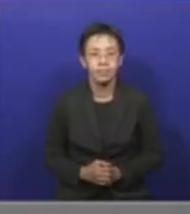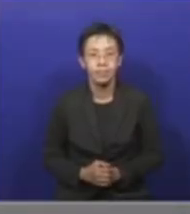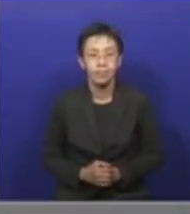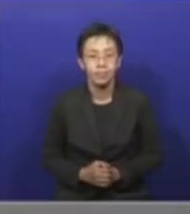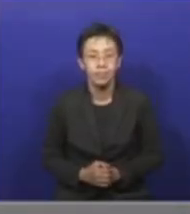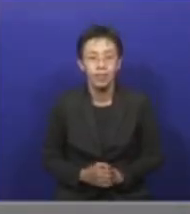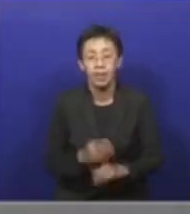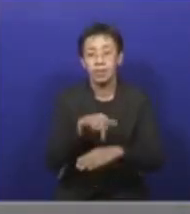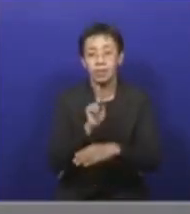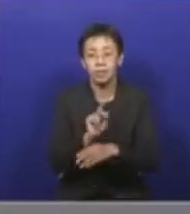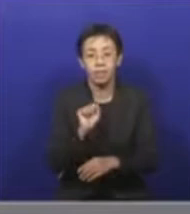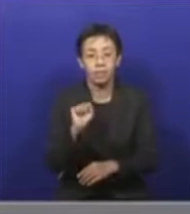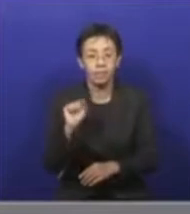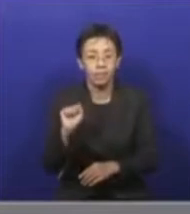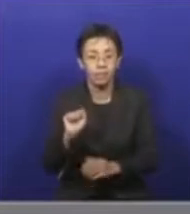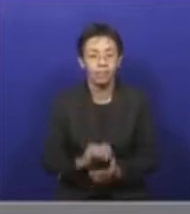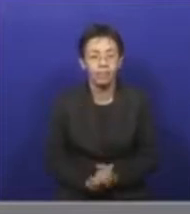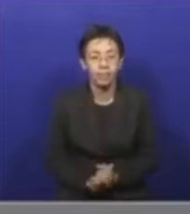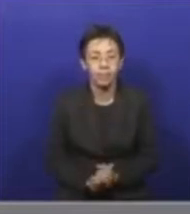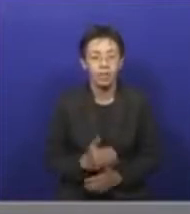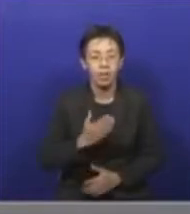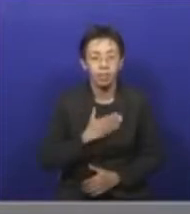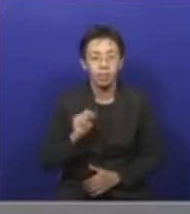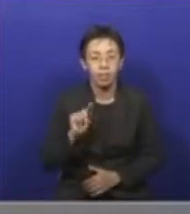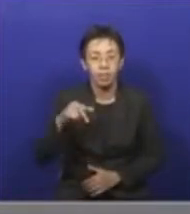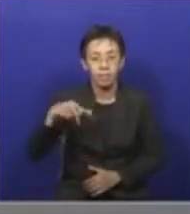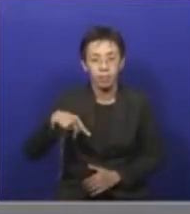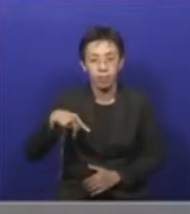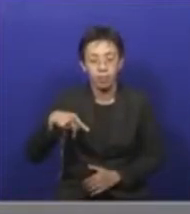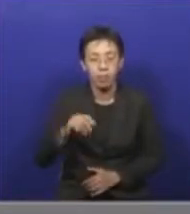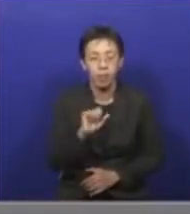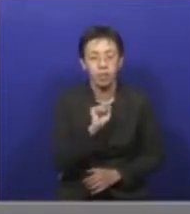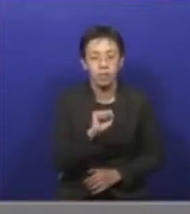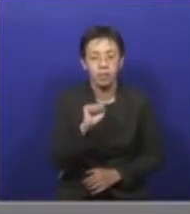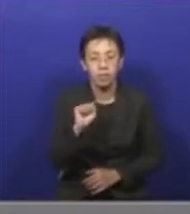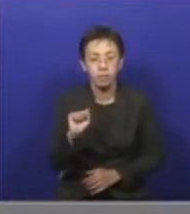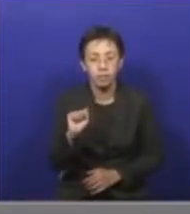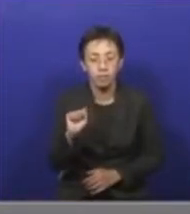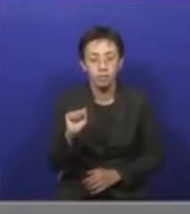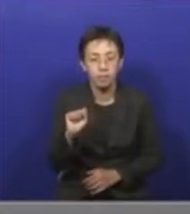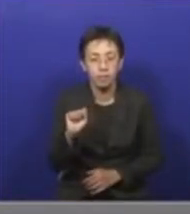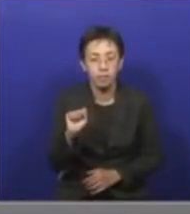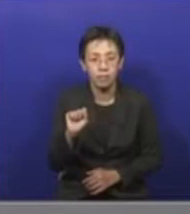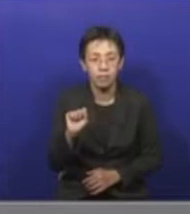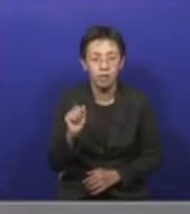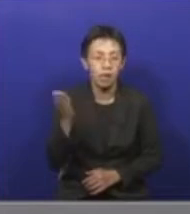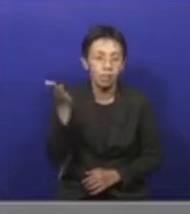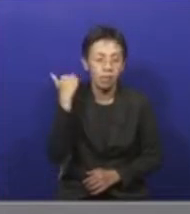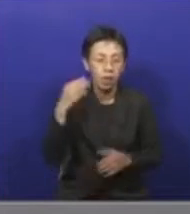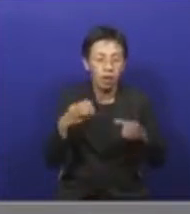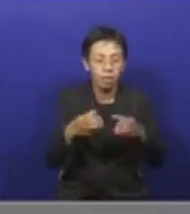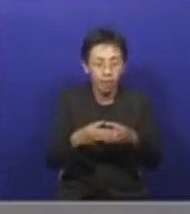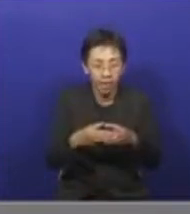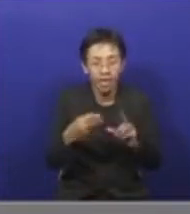กราบเรียนท่านประธานสภาผู้แทนราษฎรที่เคารพผมนายณัฐพงษ์เรืองปัญญาวุฒิสมาชิกสภาผู้แทนราษฎรอดีตพรรคอนาคตใหม่ปั